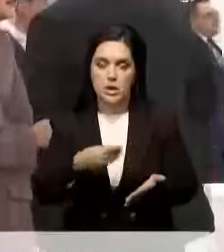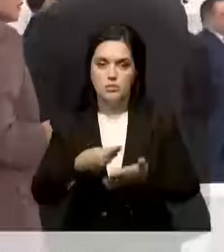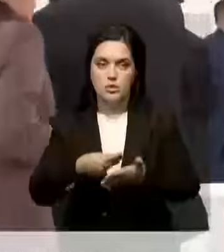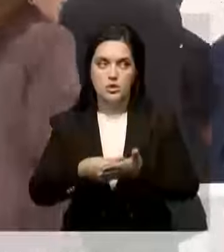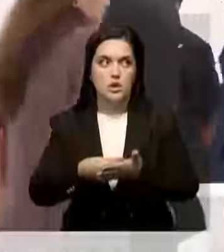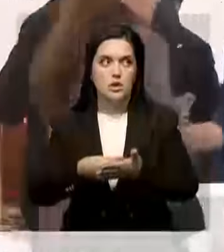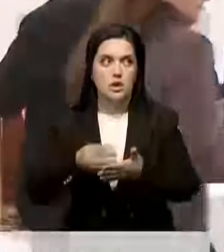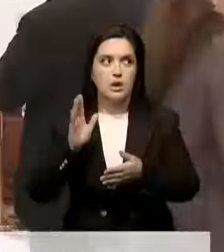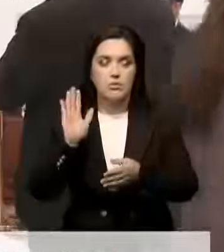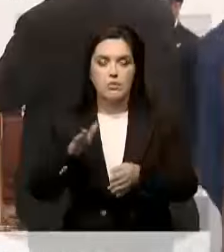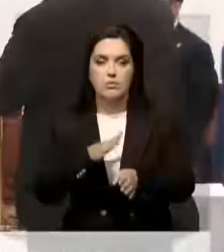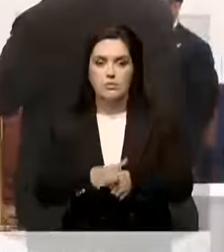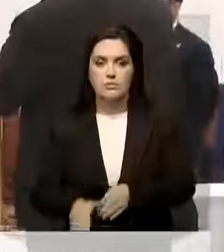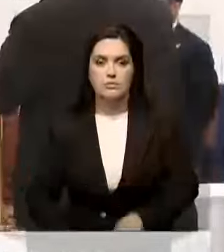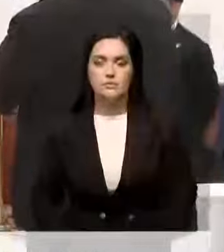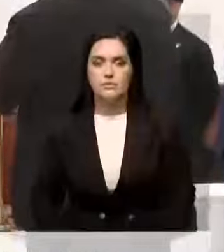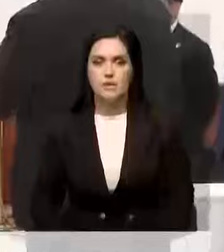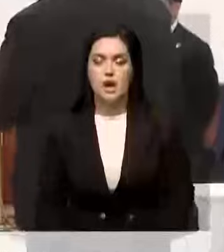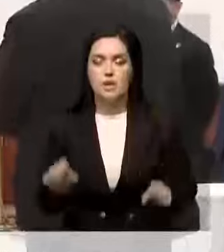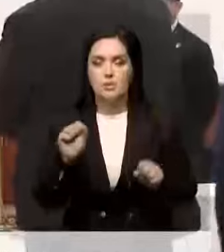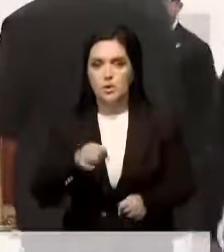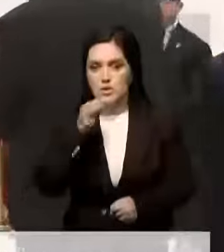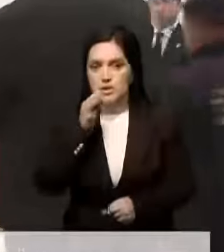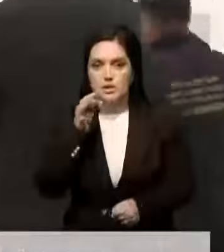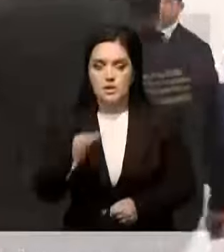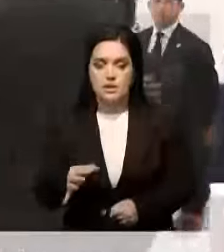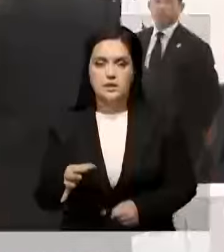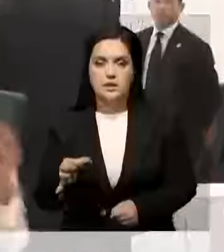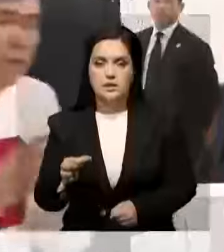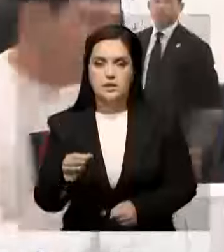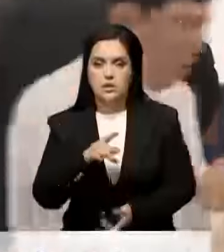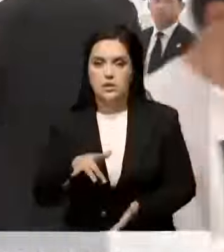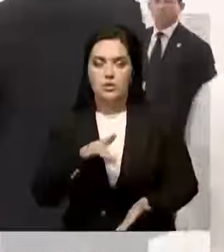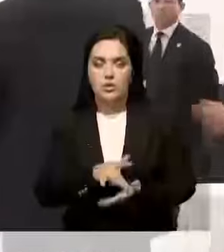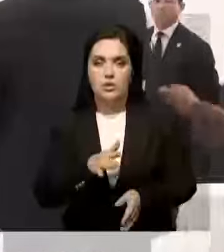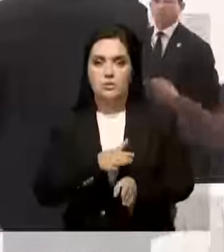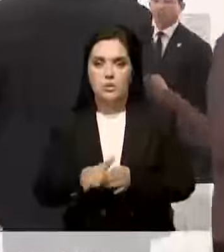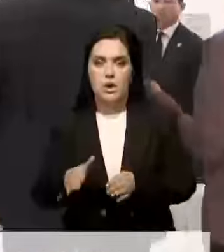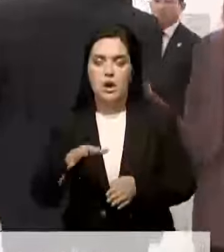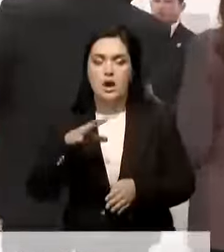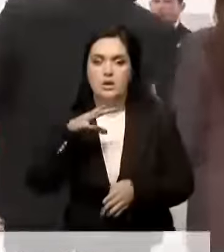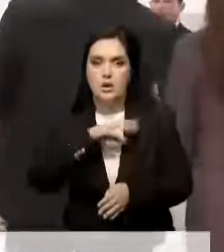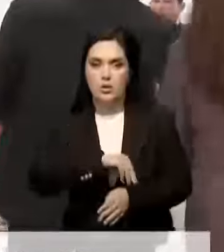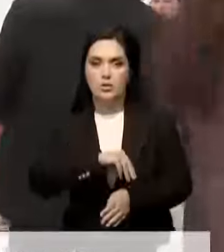будет полной и неискаженной. И могу сказать, что в регионах с исполнением доходной